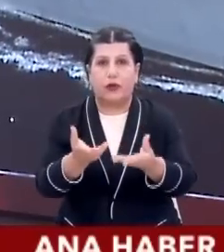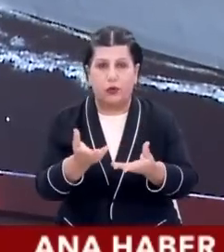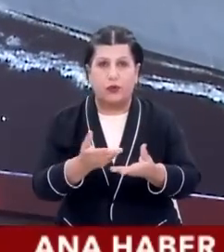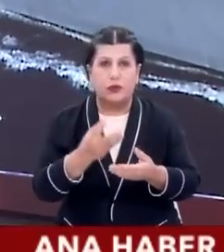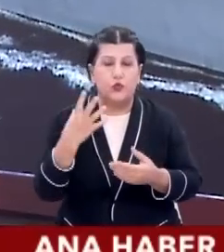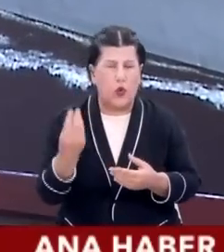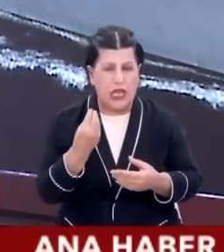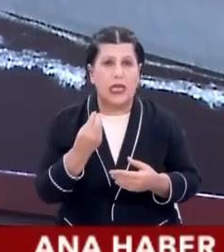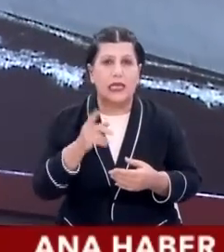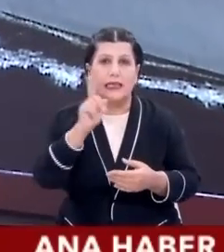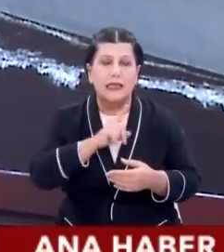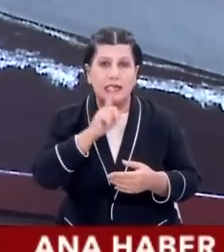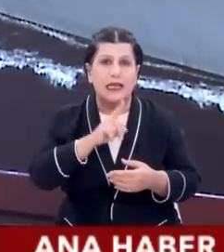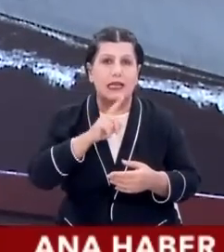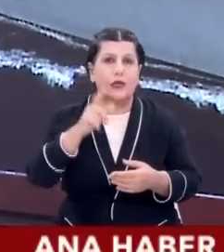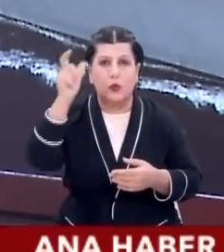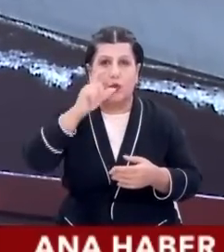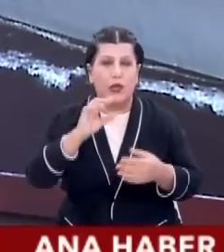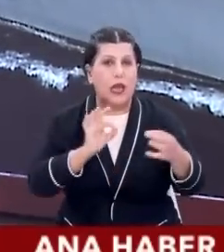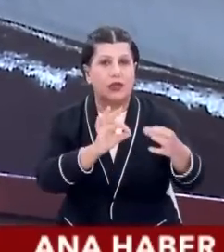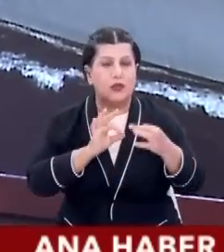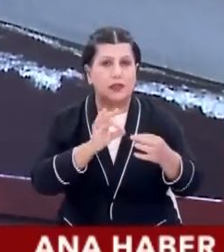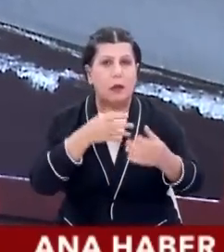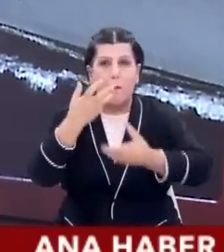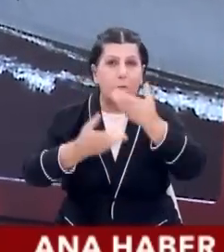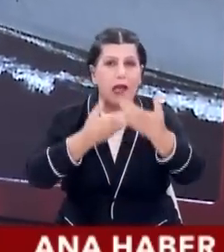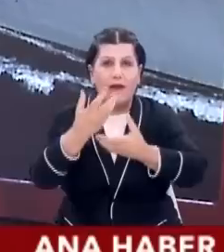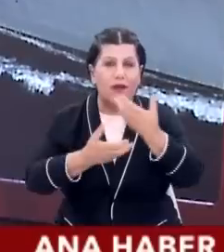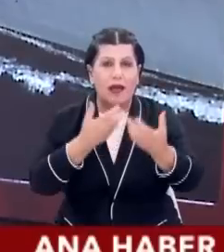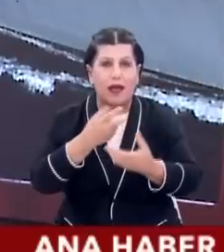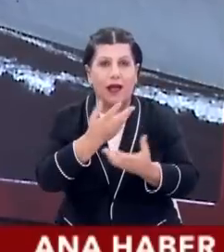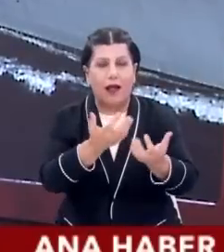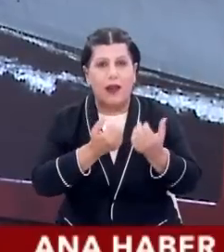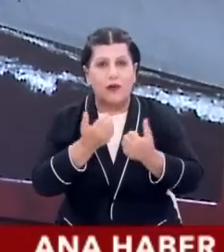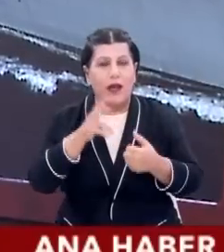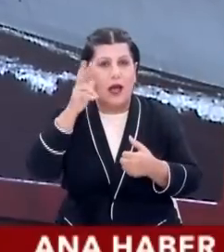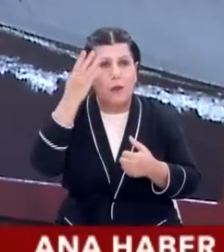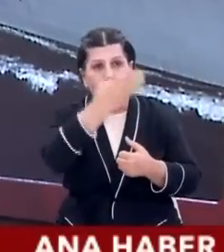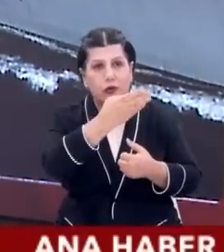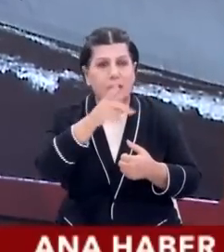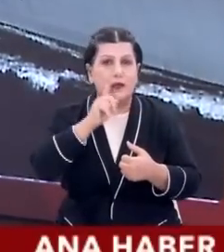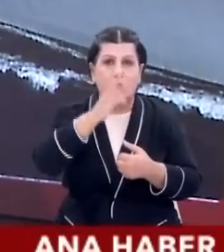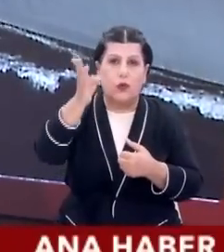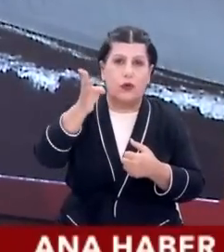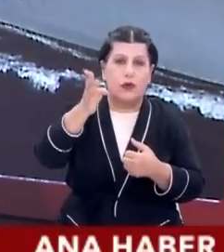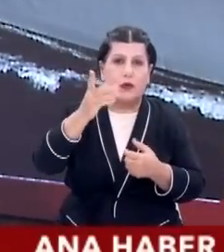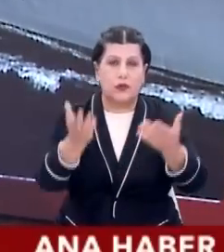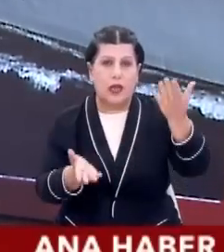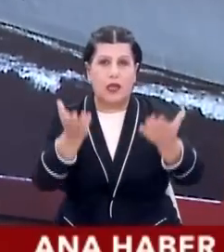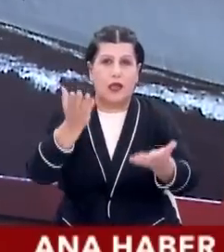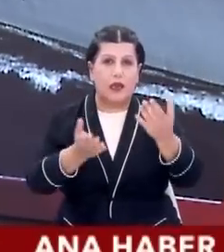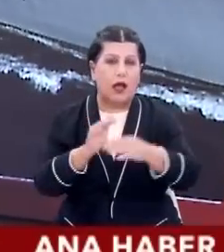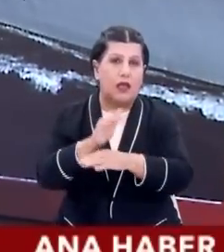Türkiye İngiltere ilişkileri işte meyveleri Amerika orada İngiltere burada o dengede